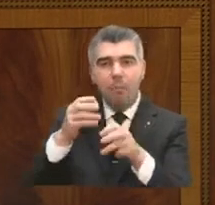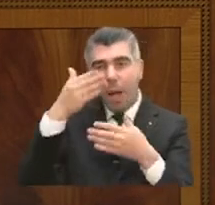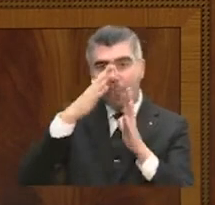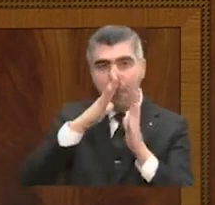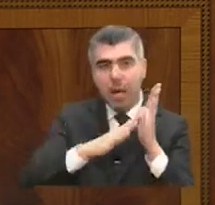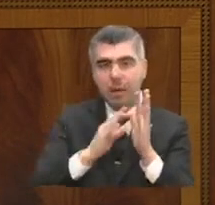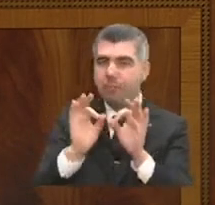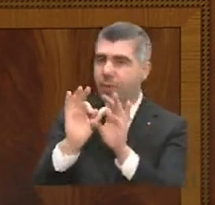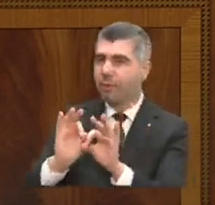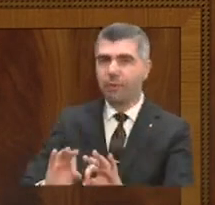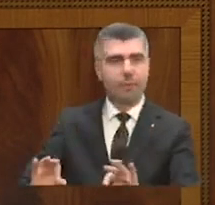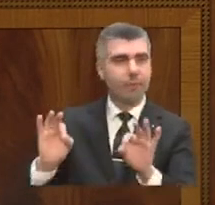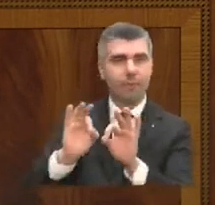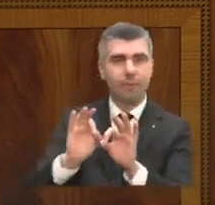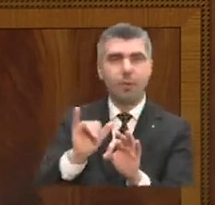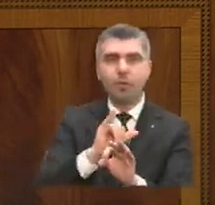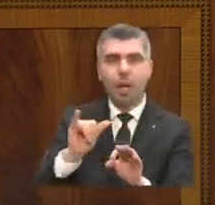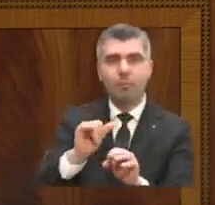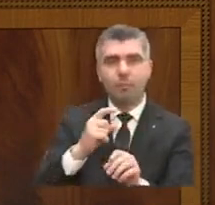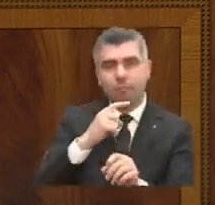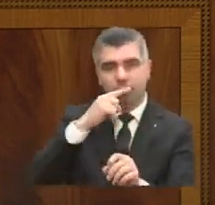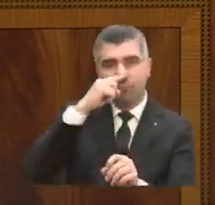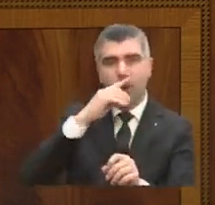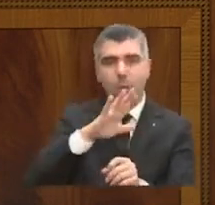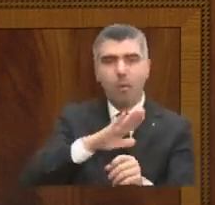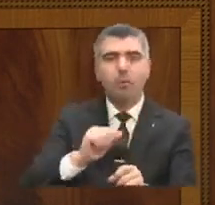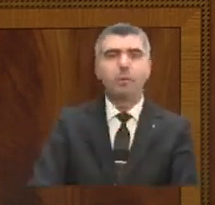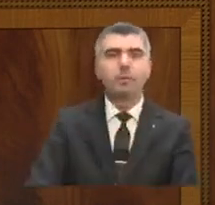تصديرها للآخرين بتعال وتكبر.